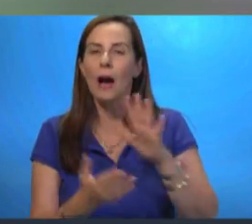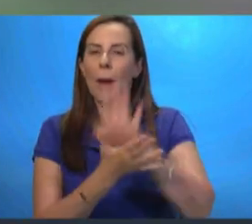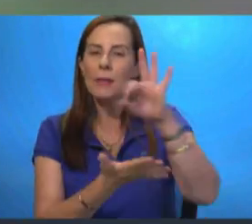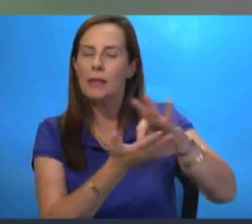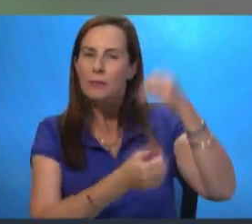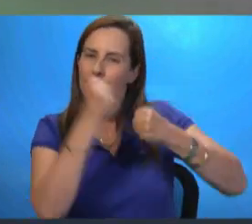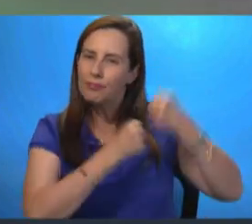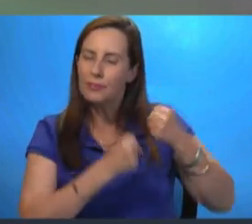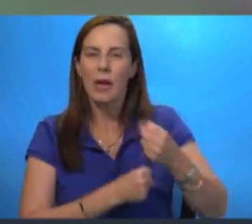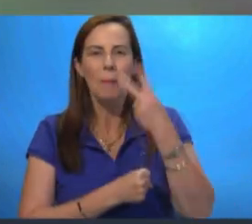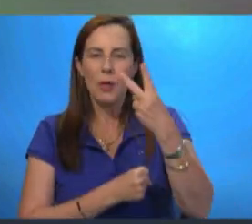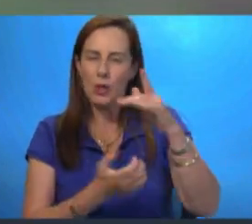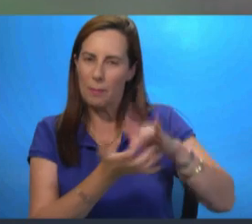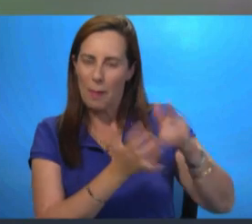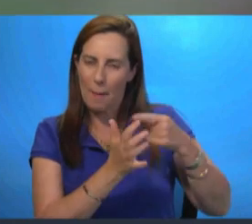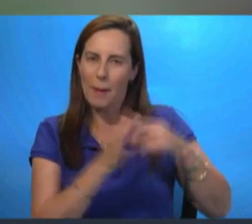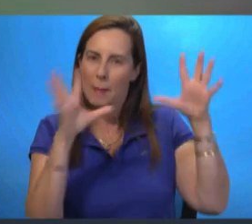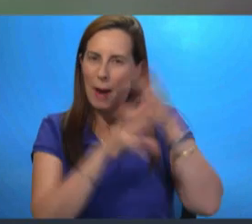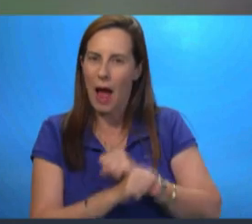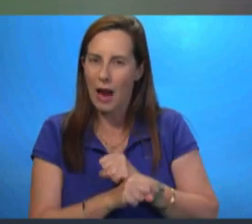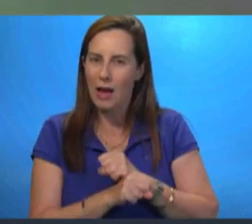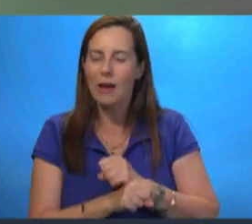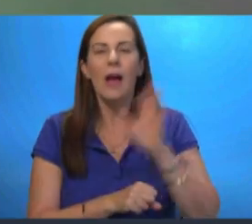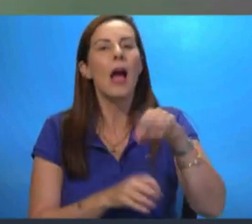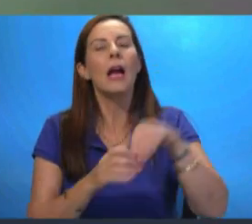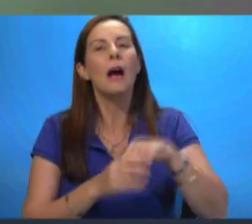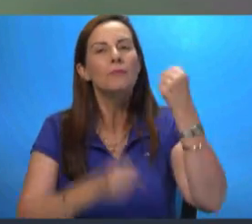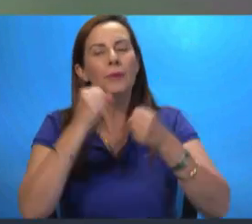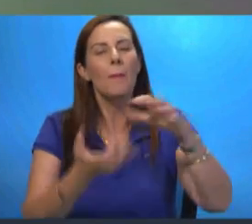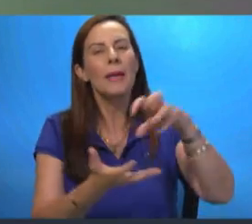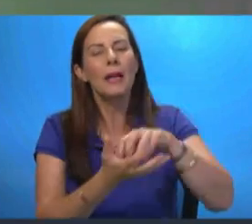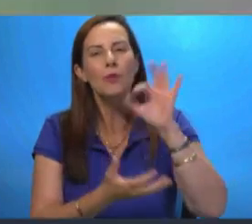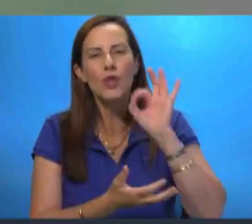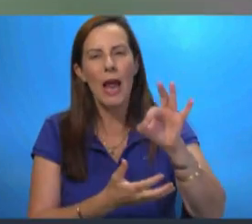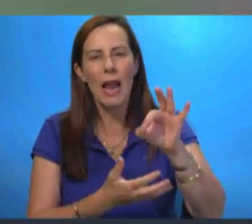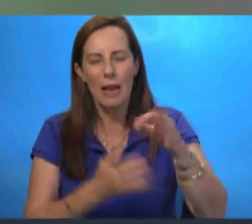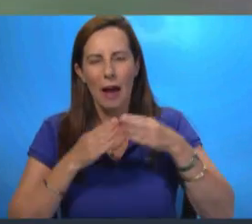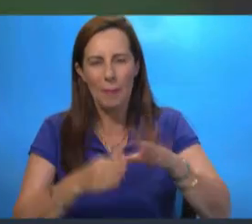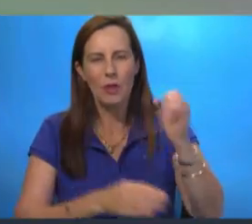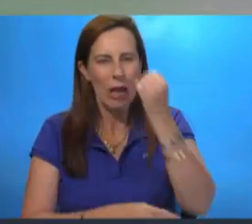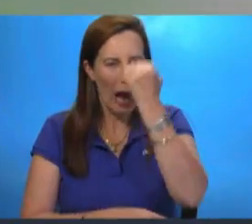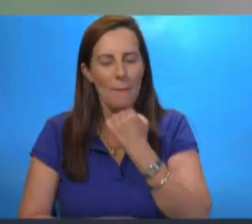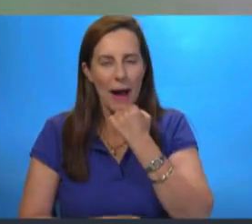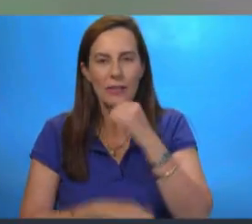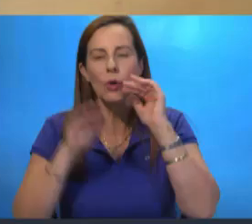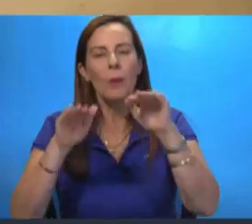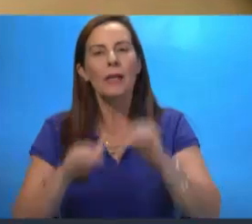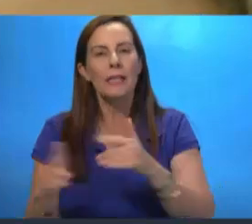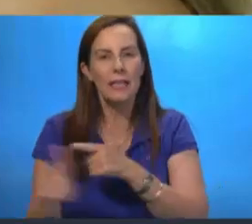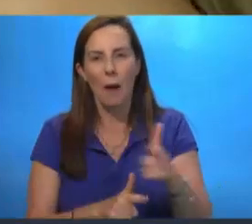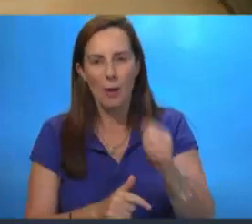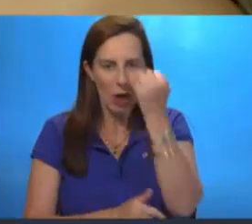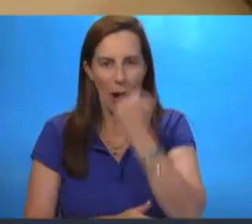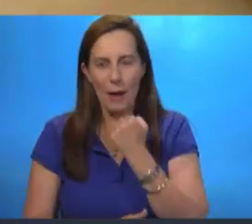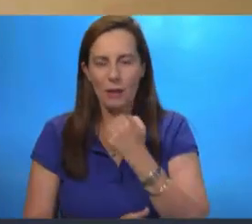טרור בשני סבבים לאורך הלילה. בין היתר הותקפו מתקני הכוח הימי של חמאס ומחסני תחמושת.